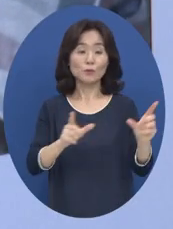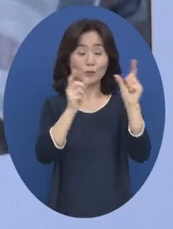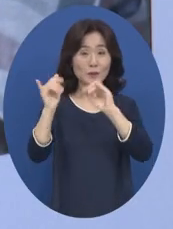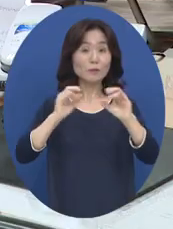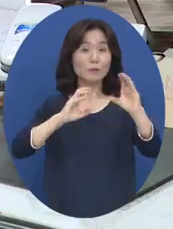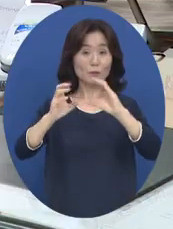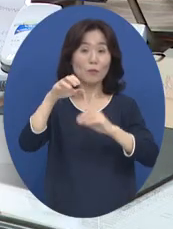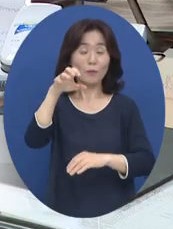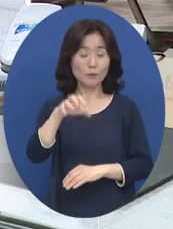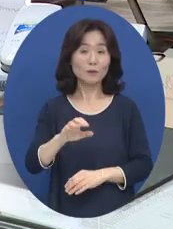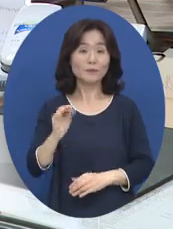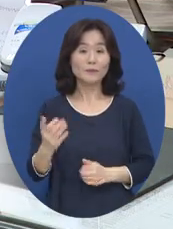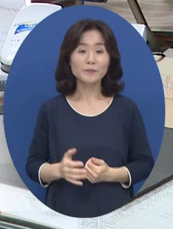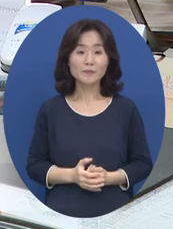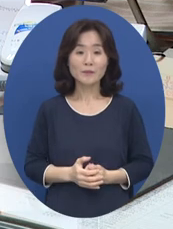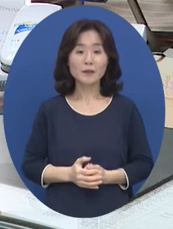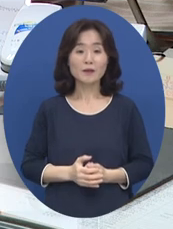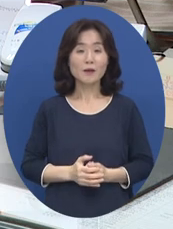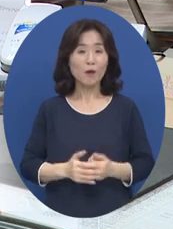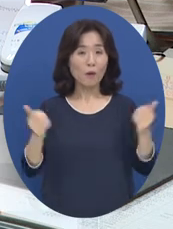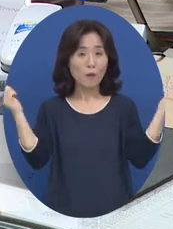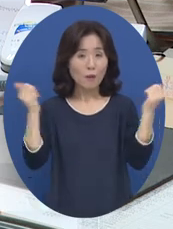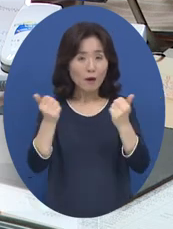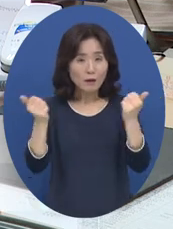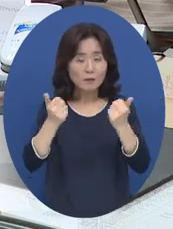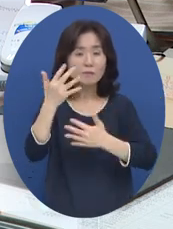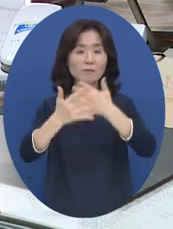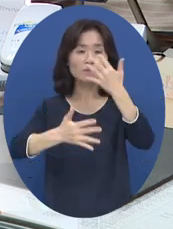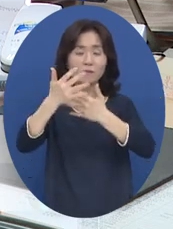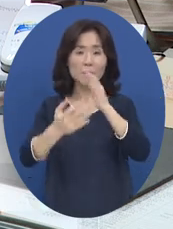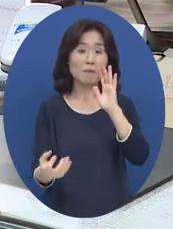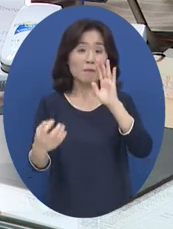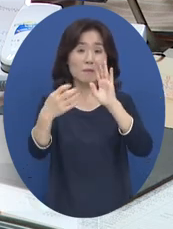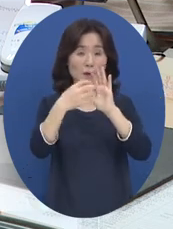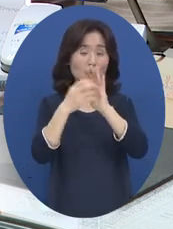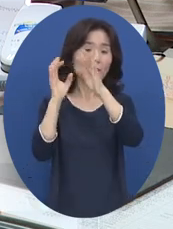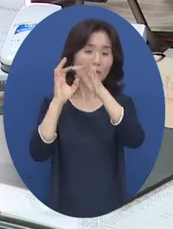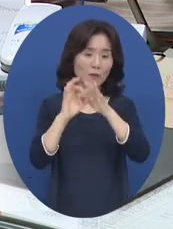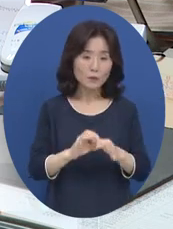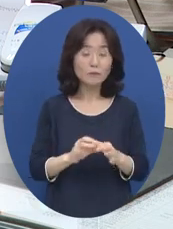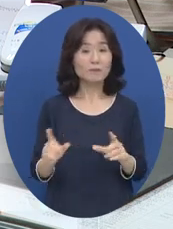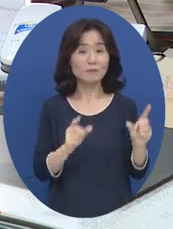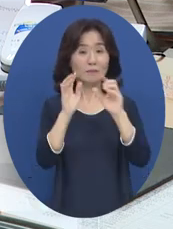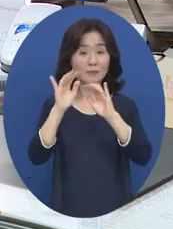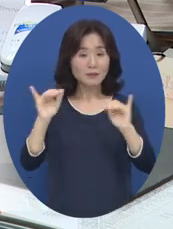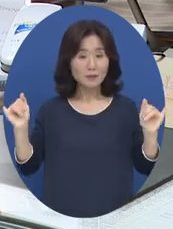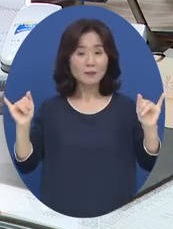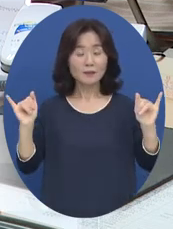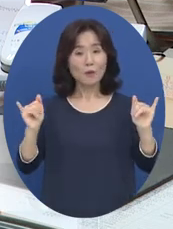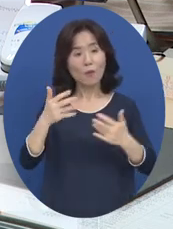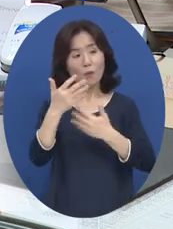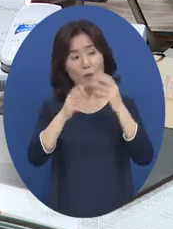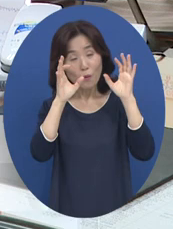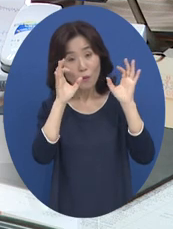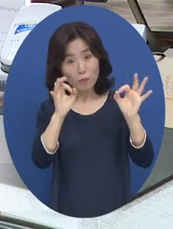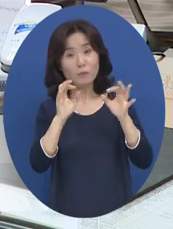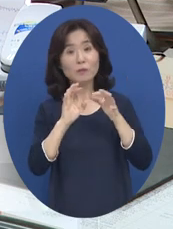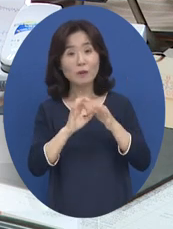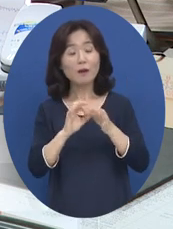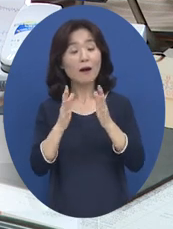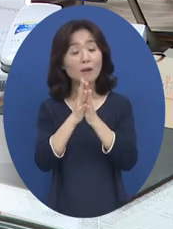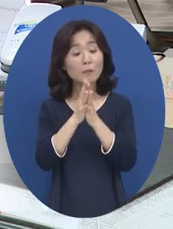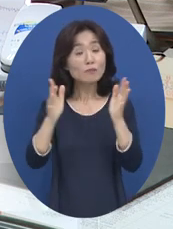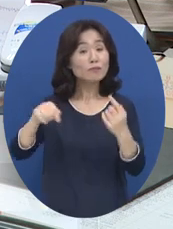마련했습니다. 이 영상을 이제 게재를 계속 하니까 주민들이 자료를 봄으로써 아파트가